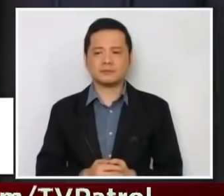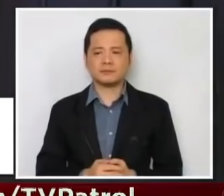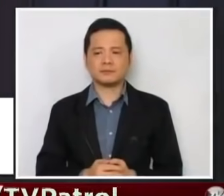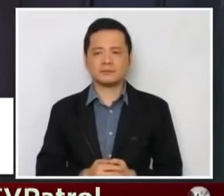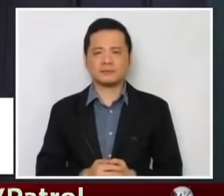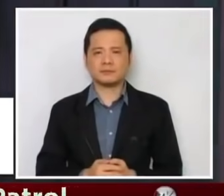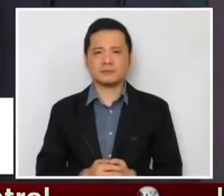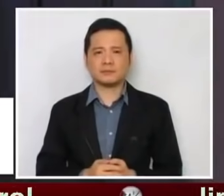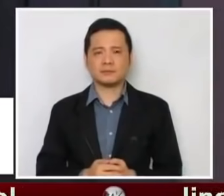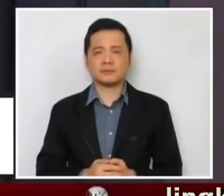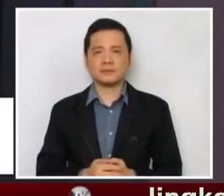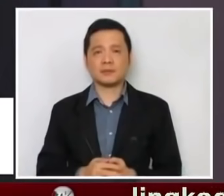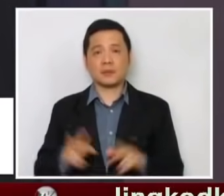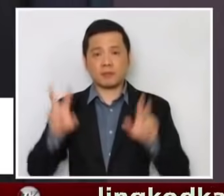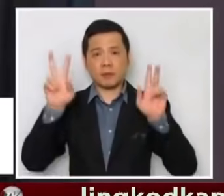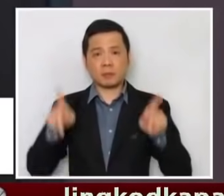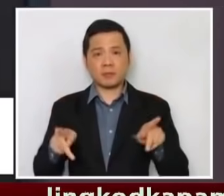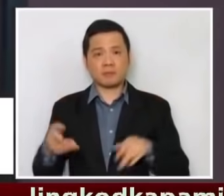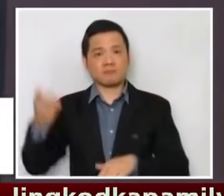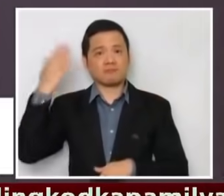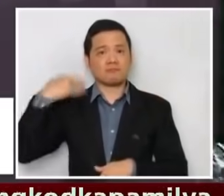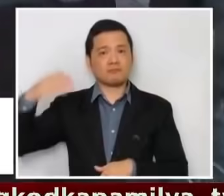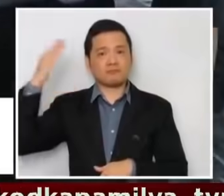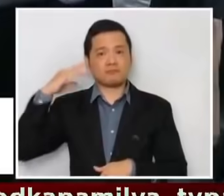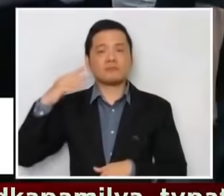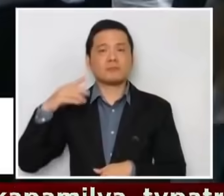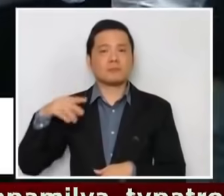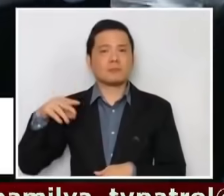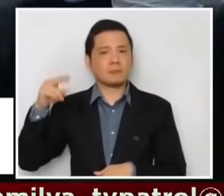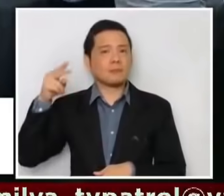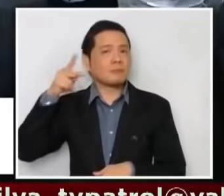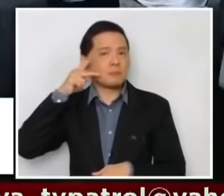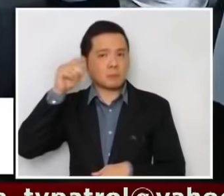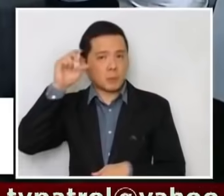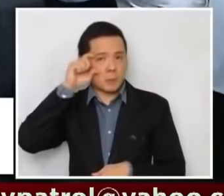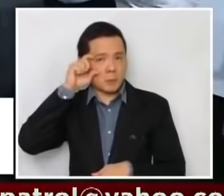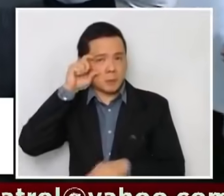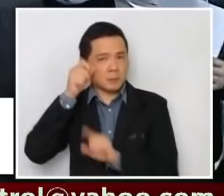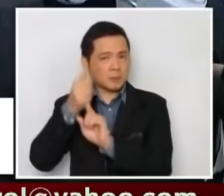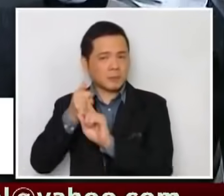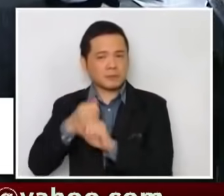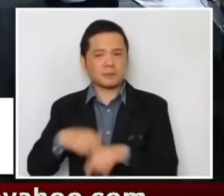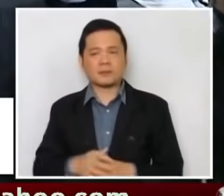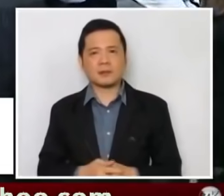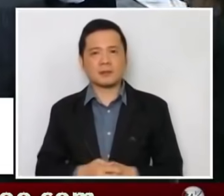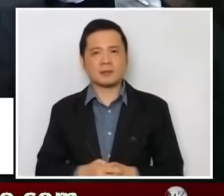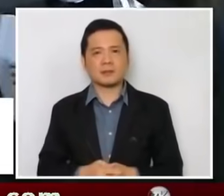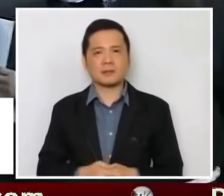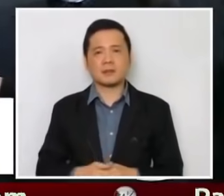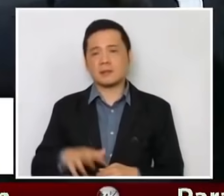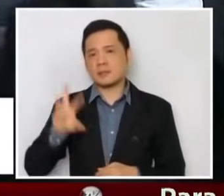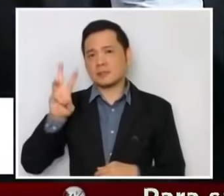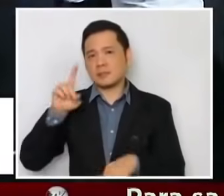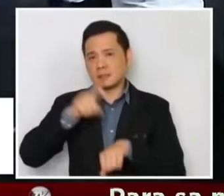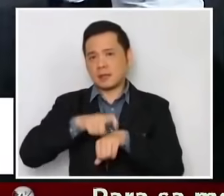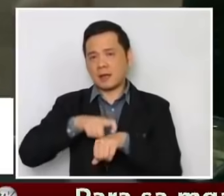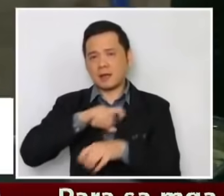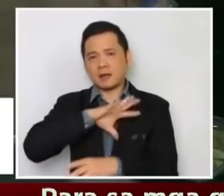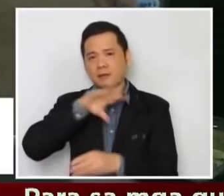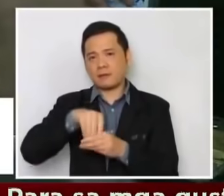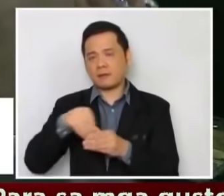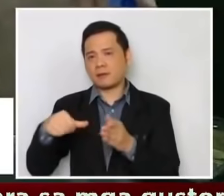Pangalawang pangulo ng administrasyong Noynoy Aquino. Anim na beses na halal bilang alkalde ng Makati